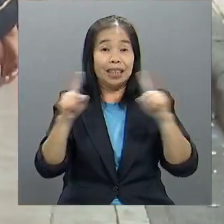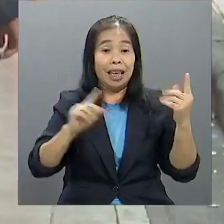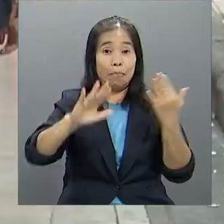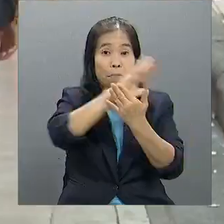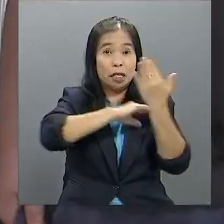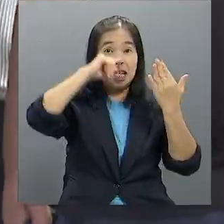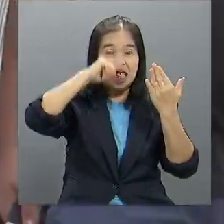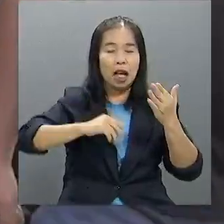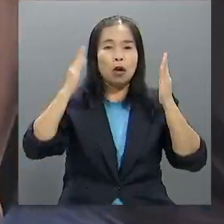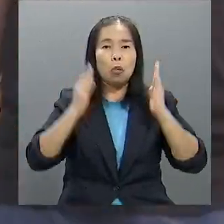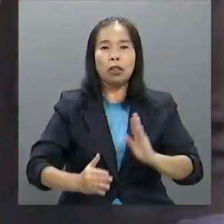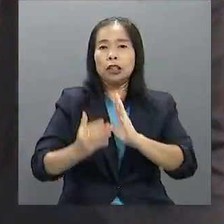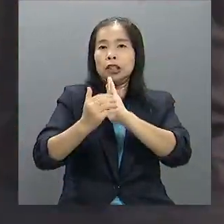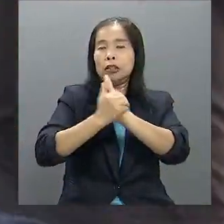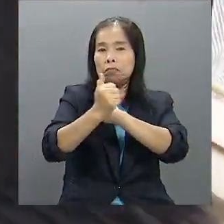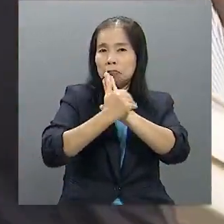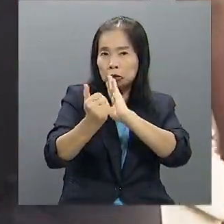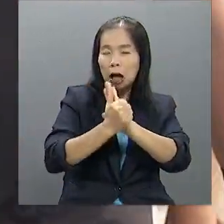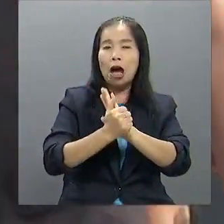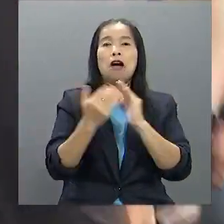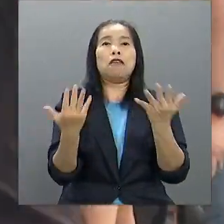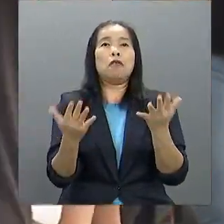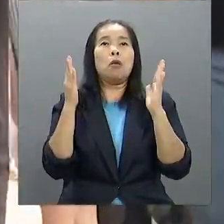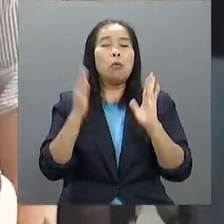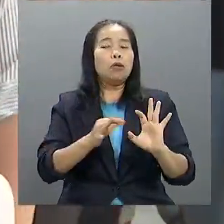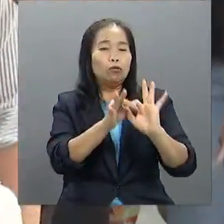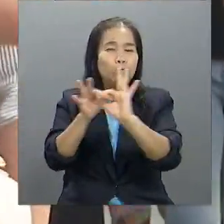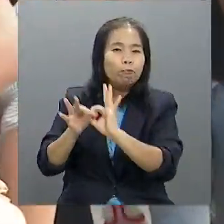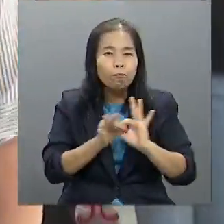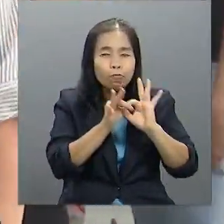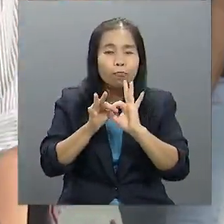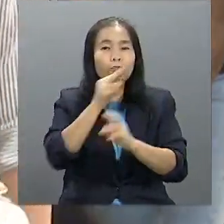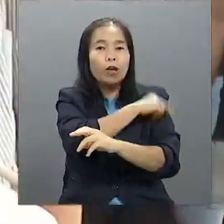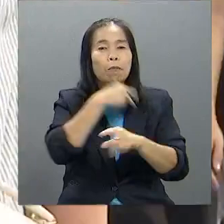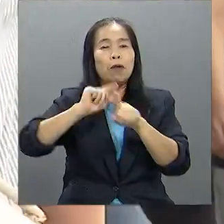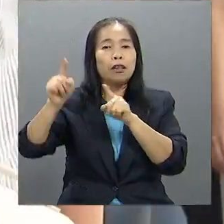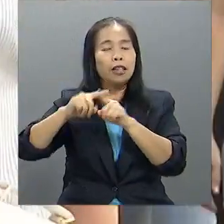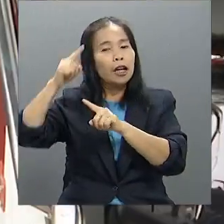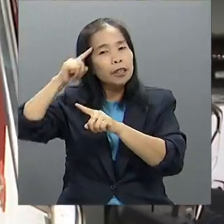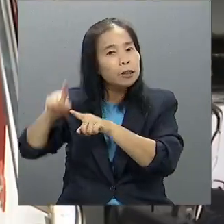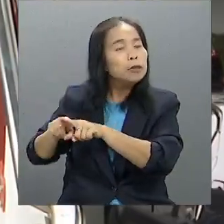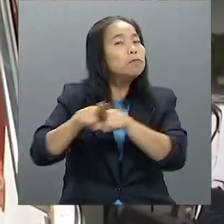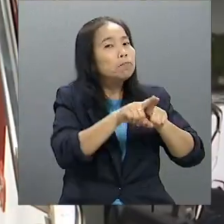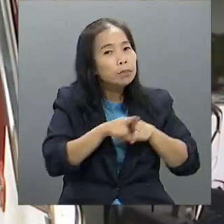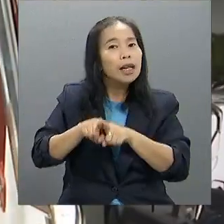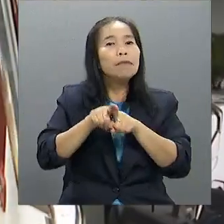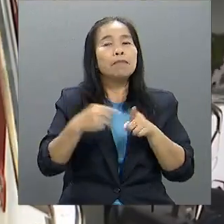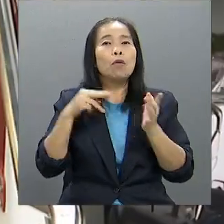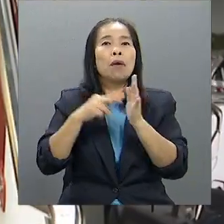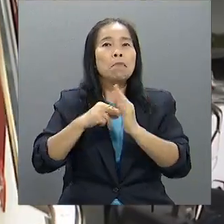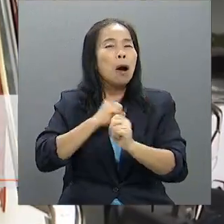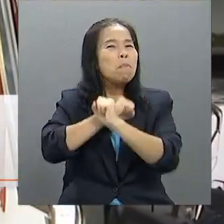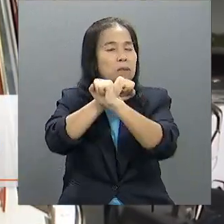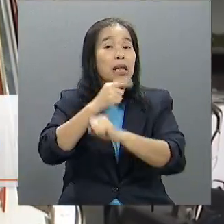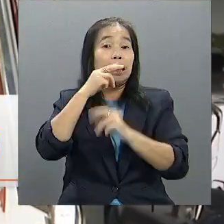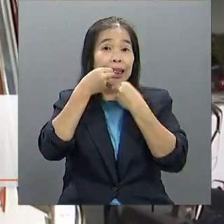ญคนวงการที่เกี่ยวข้องเนี่ยมีความเห็นสอดคล้องกันว่าเรามีโอกาสสูงมากนะครับที่เรา